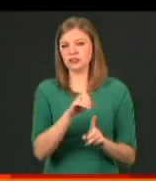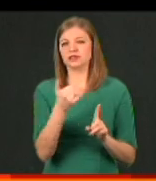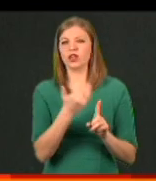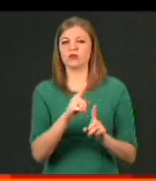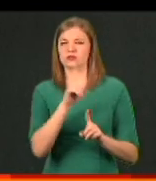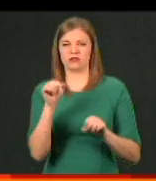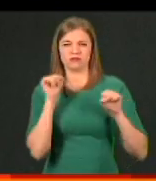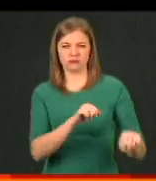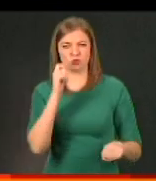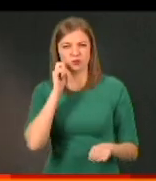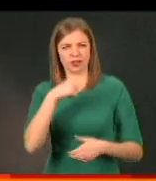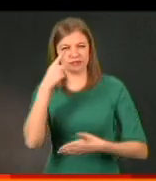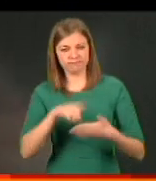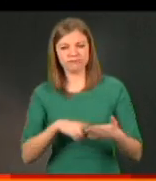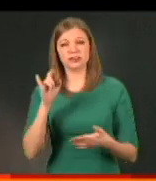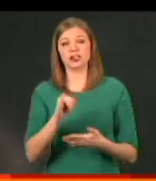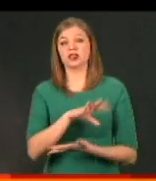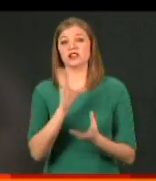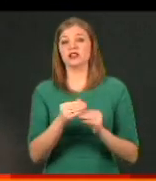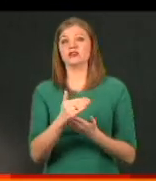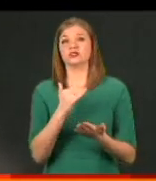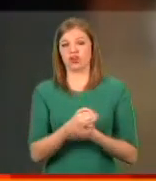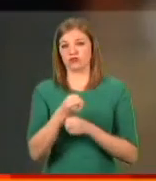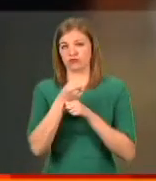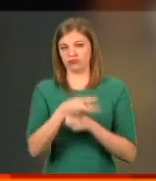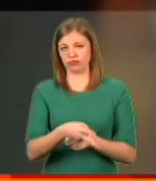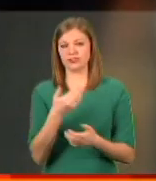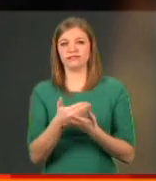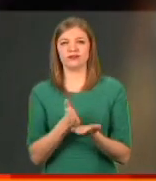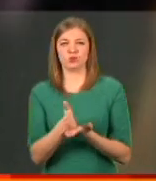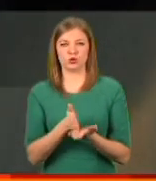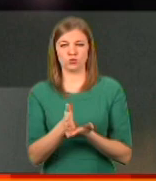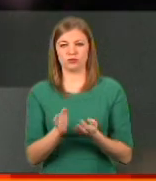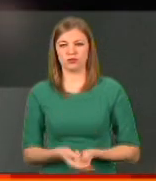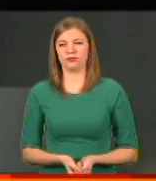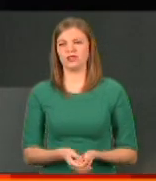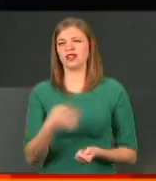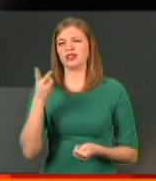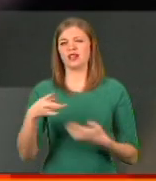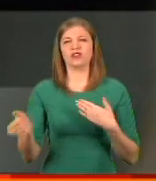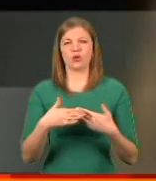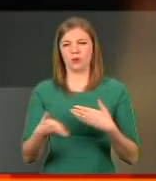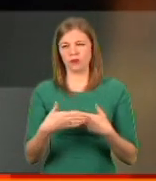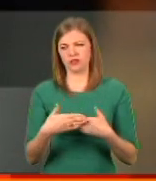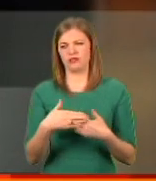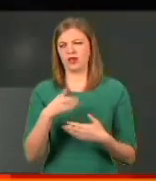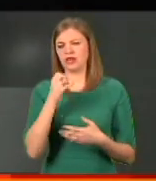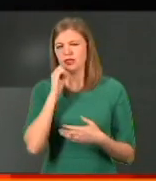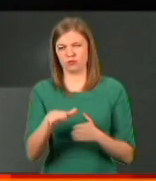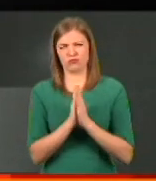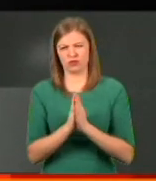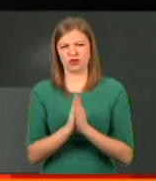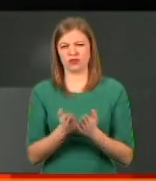його проукраїнське переконання та зрештою відсторонюють його від служби. Пішов по ті двері, от і не пусти в колоді, запрошу